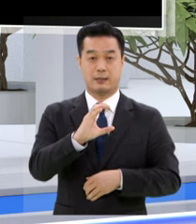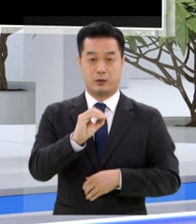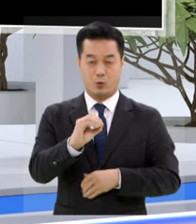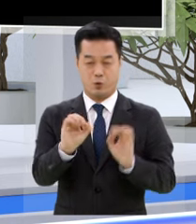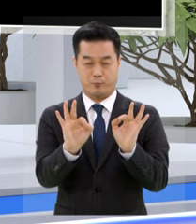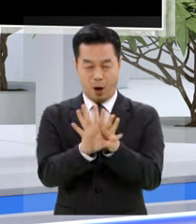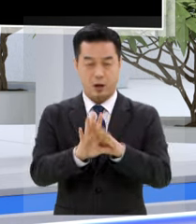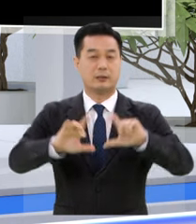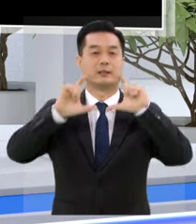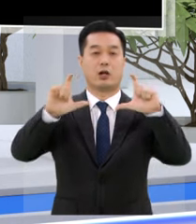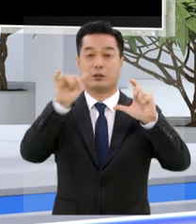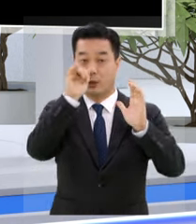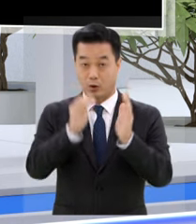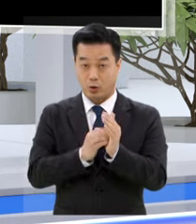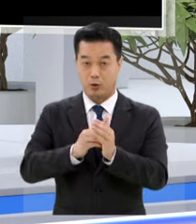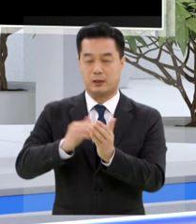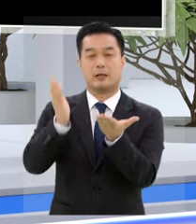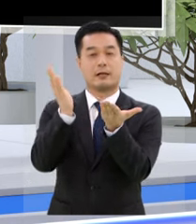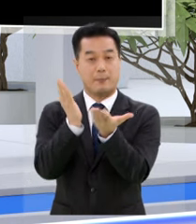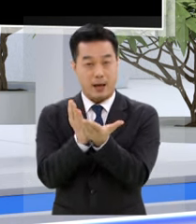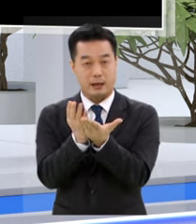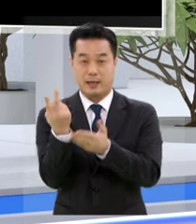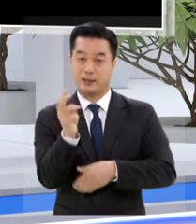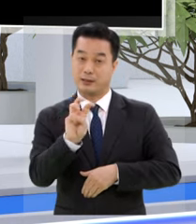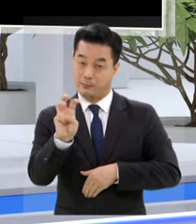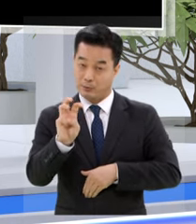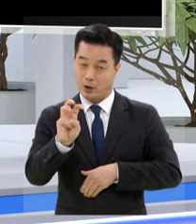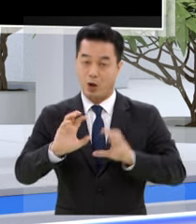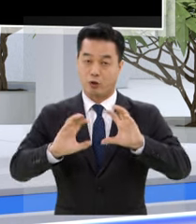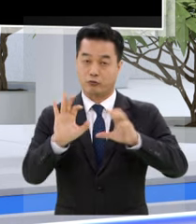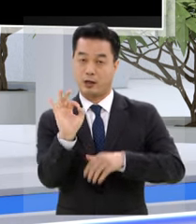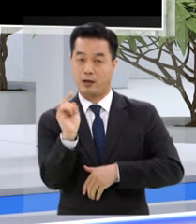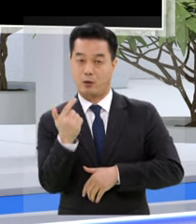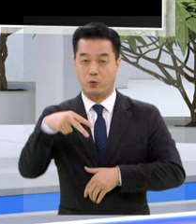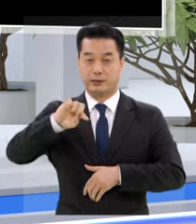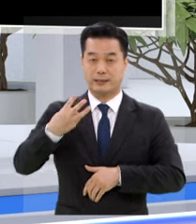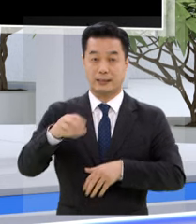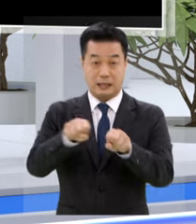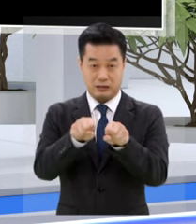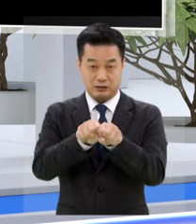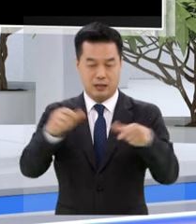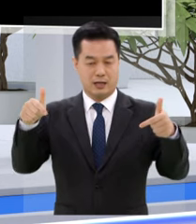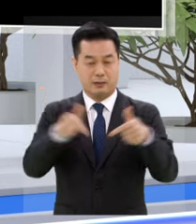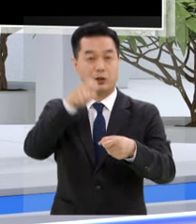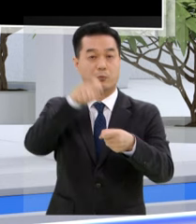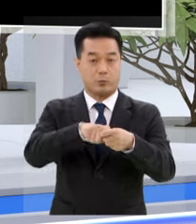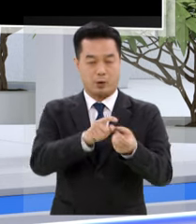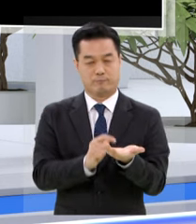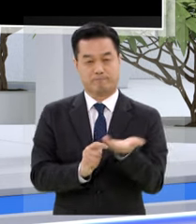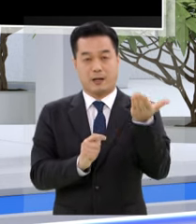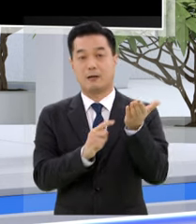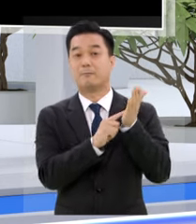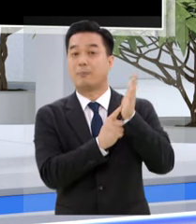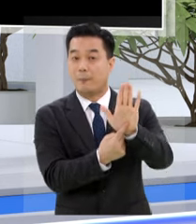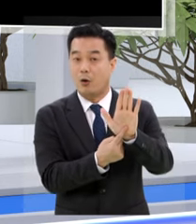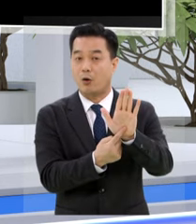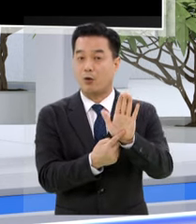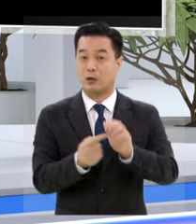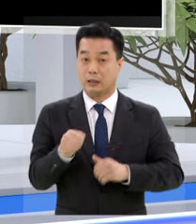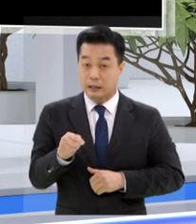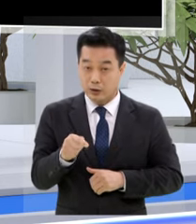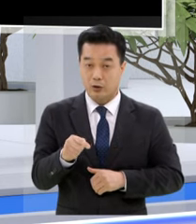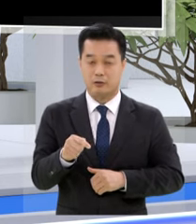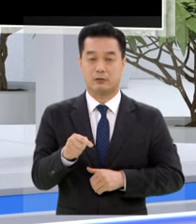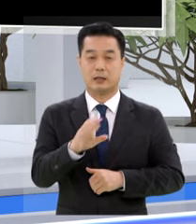선언했고 그에 걸맞게 2030년 국가 온실가스 감축 목표를 상향했습니다이를 뒷받침하는